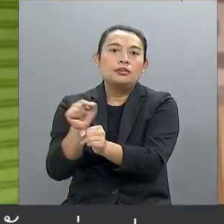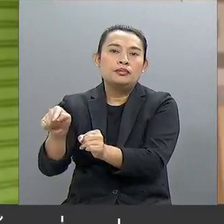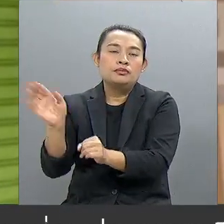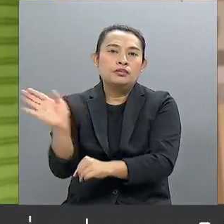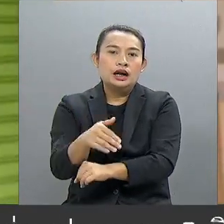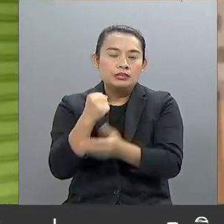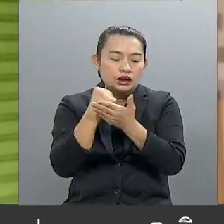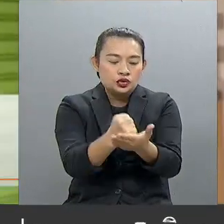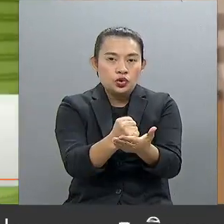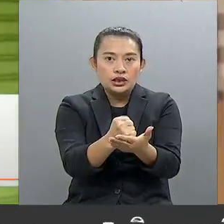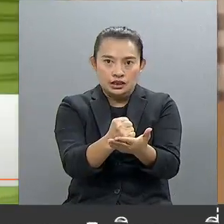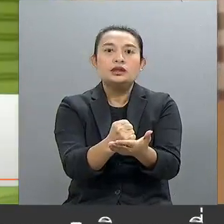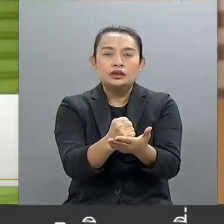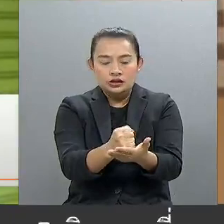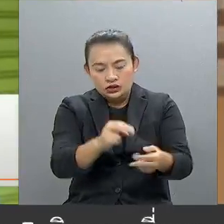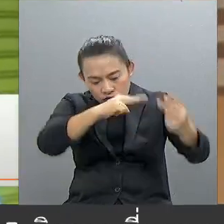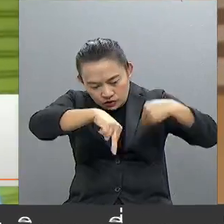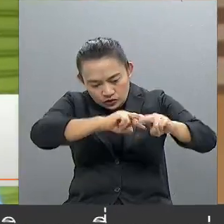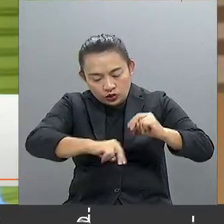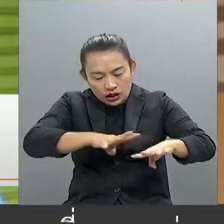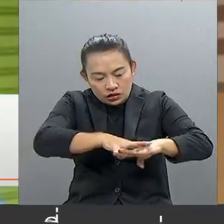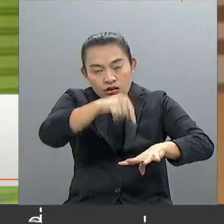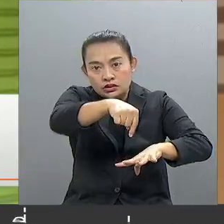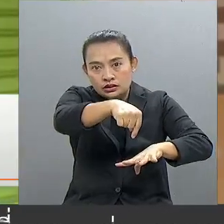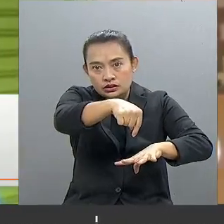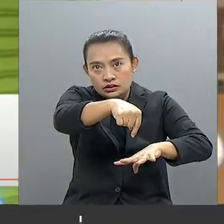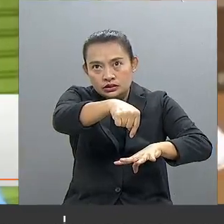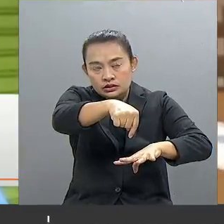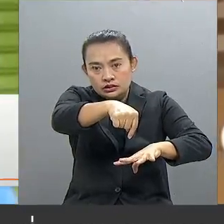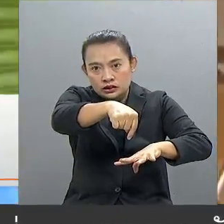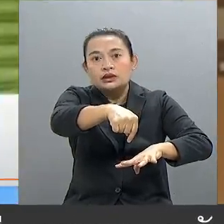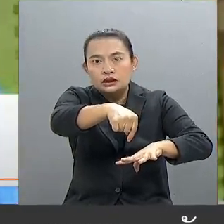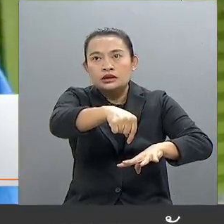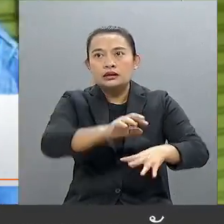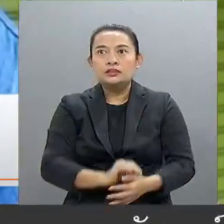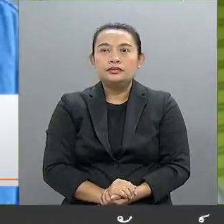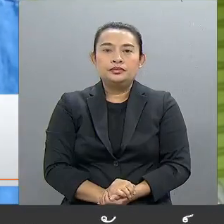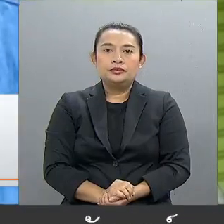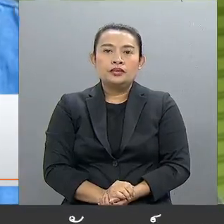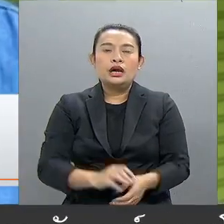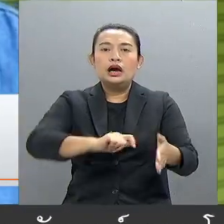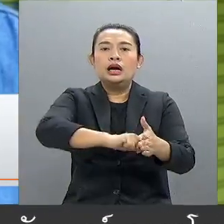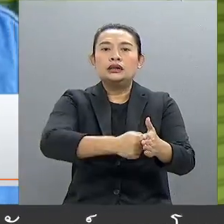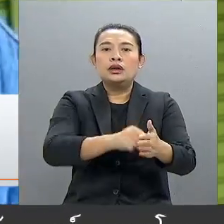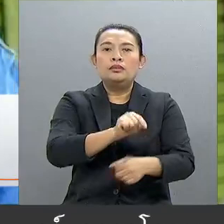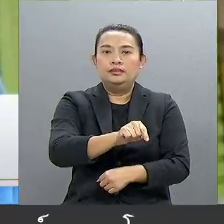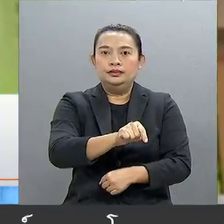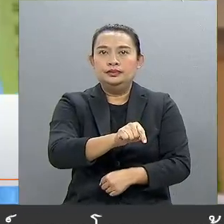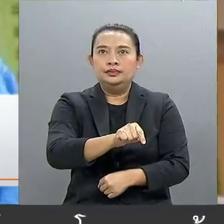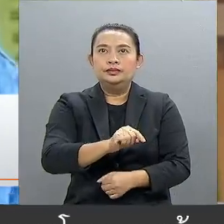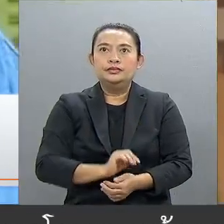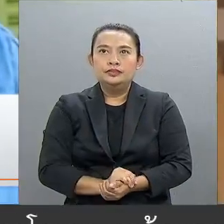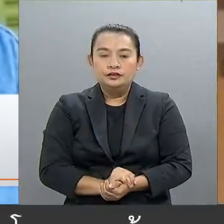ว่าโดยเฉพาะคูน้ำเนี่ยนะเหล็กเนี่ยให้กับการซ่อมจะรวมทั้งเช็คดูบริเวณ